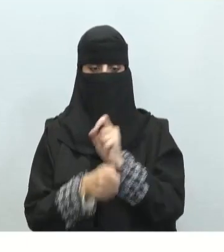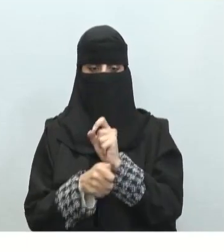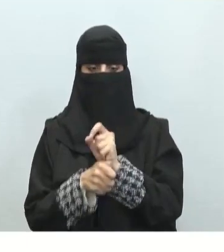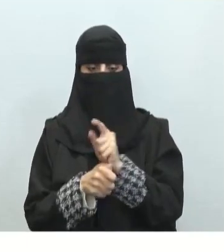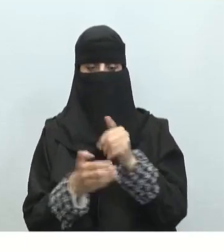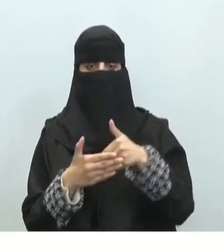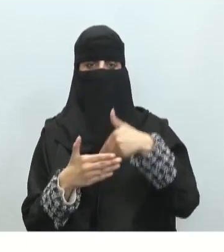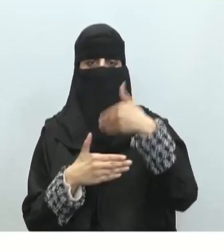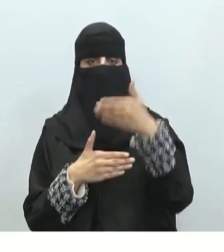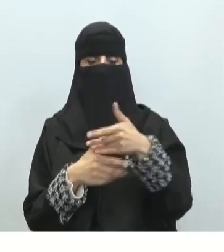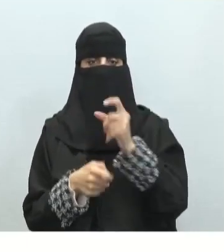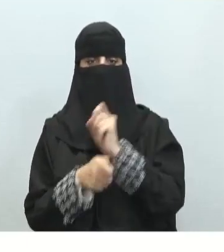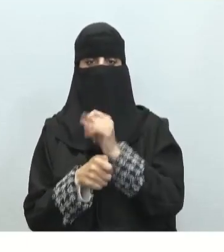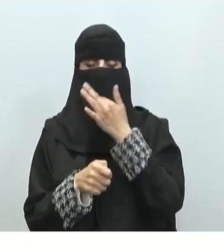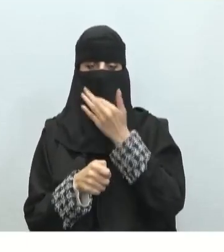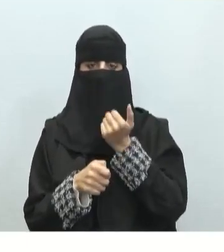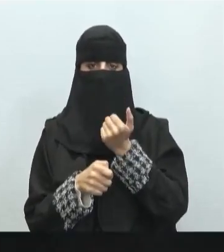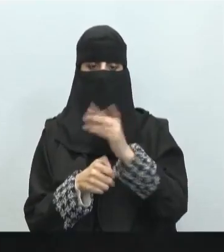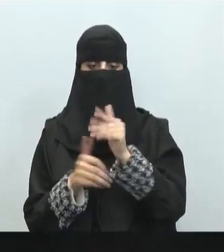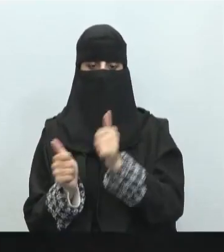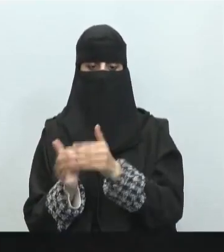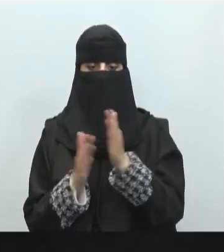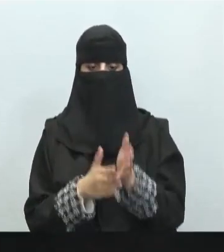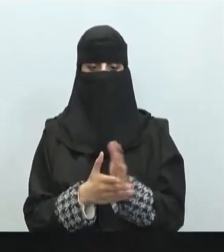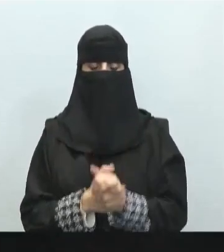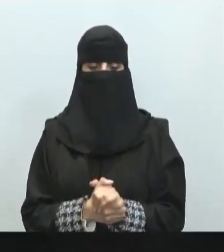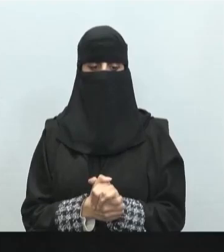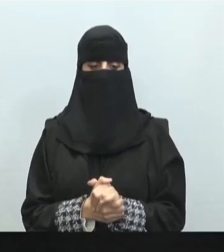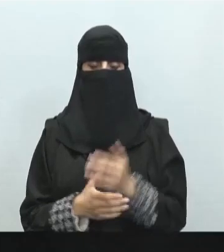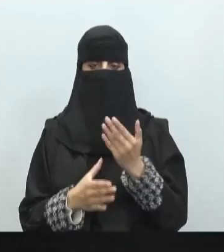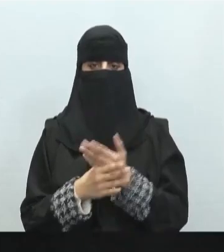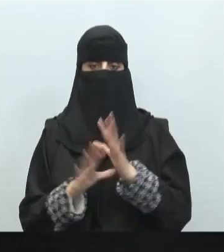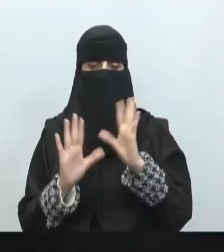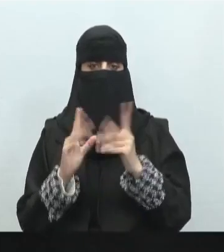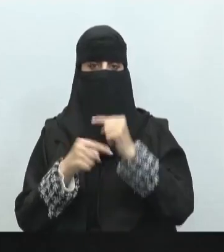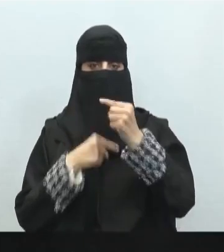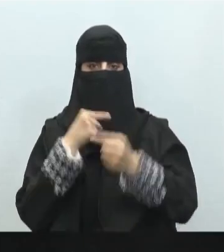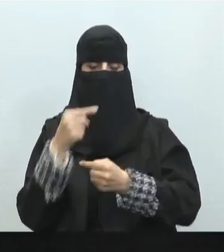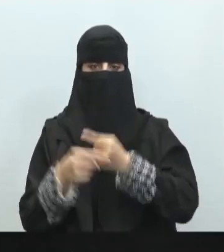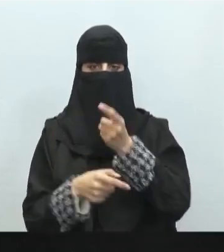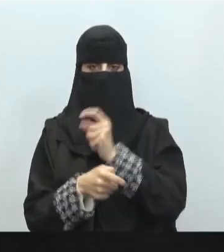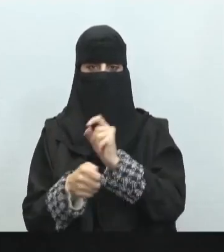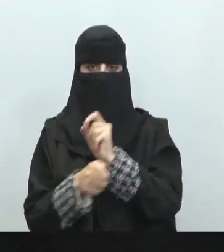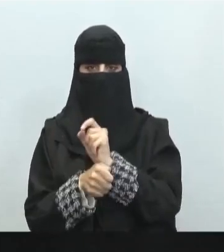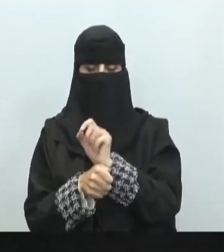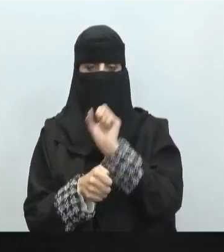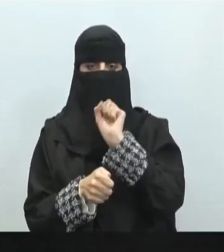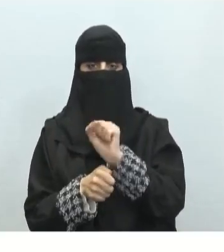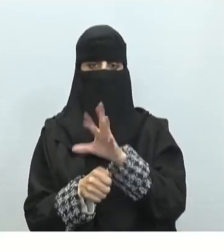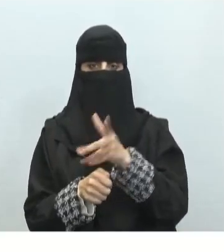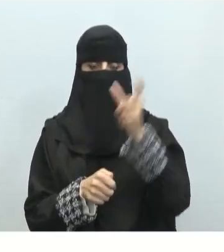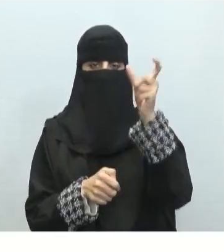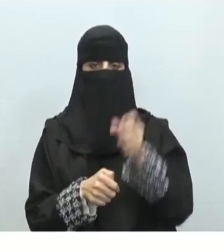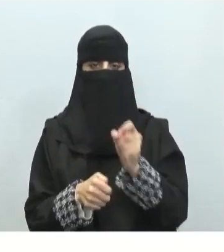ياتي بعد بعد الفعل الفاعل ياتي بعد الفعل لكل